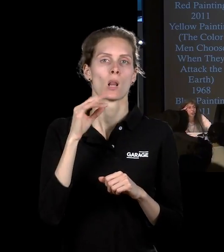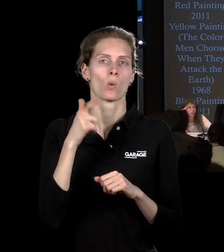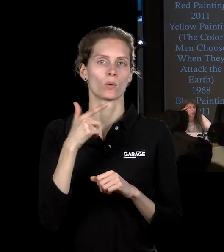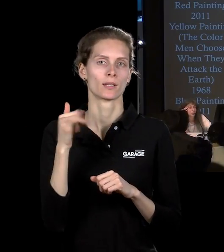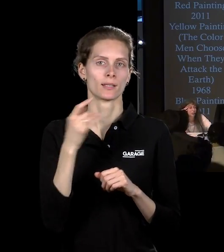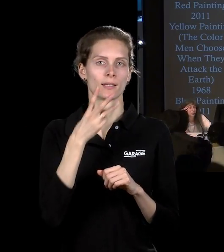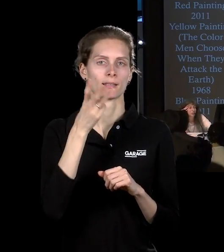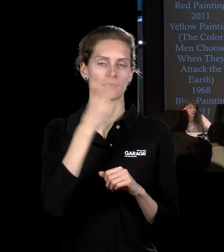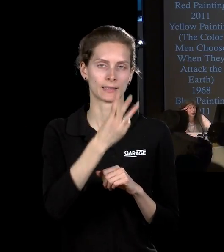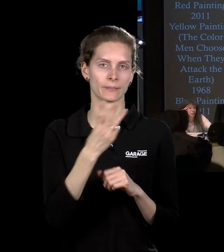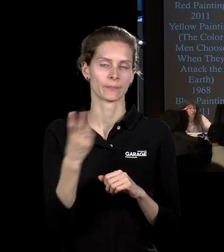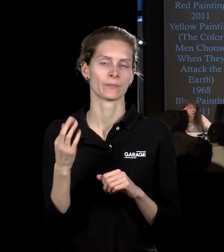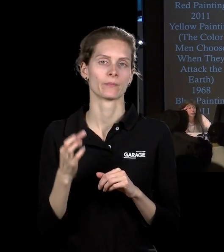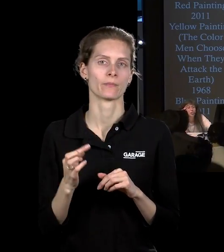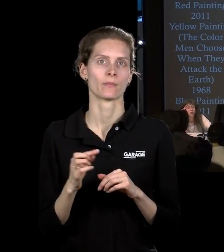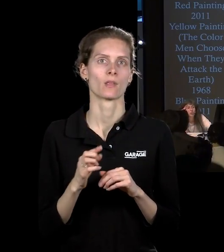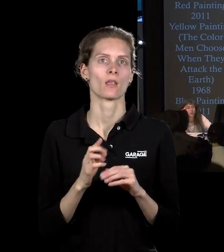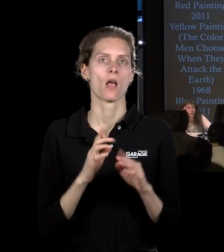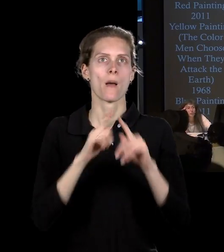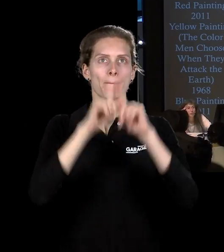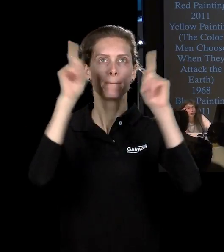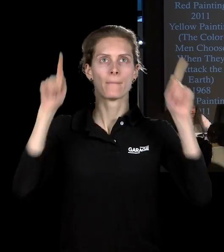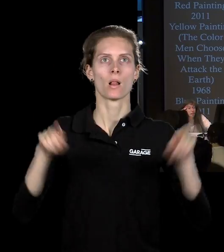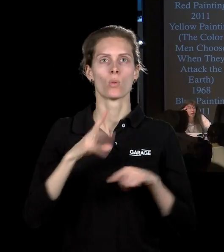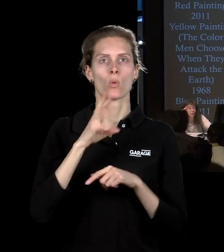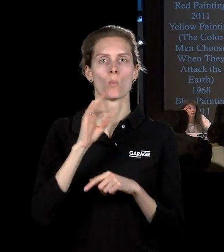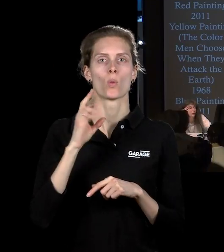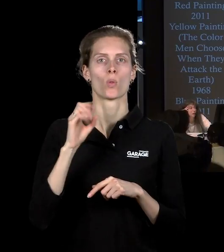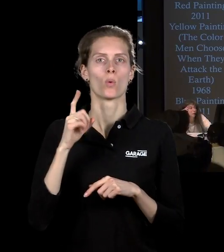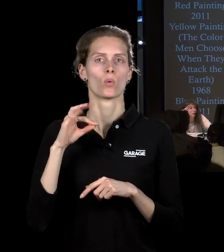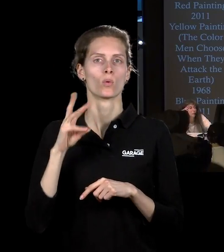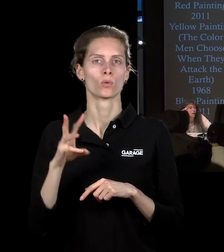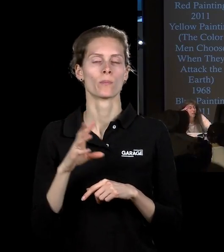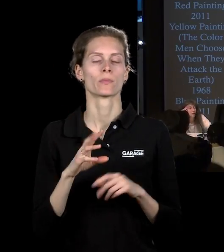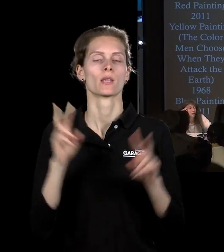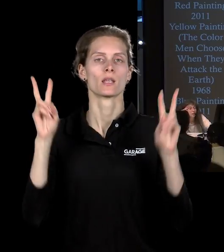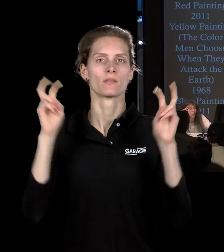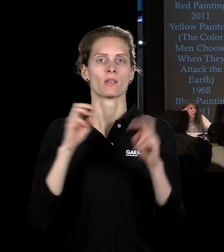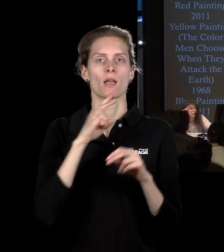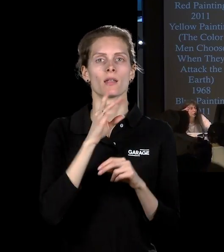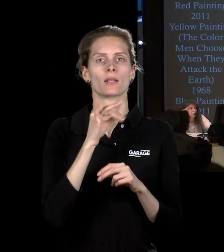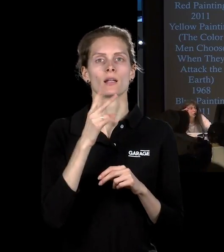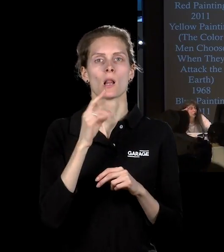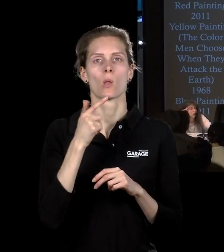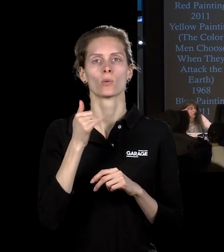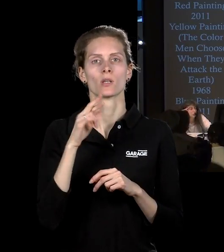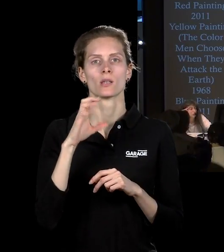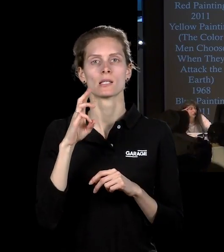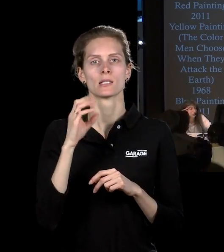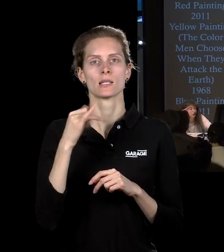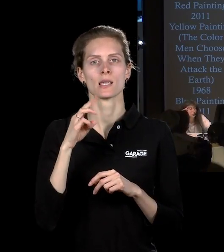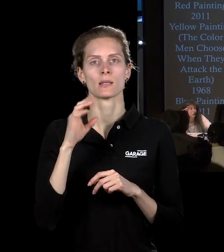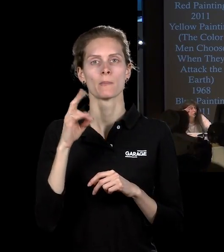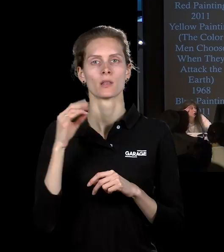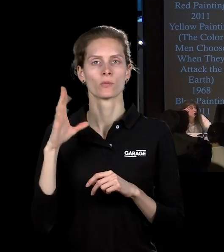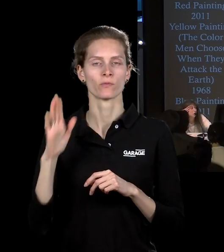вот из трех полотен, монохромных, как бы, которая называлась трилогия стейтментов. Первая из этих полотен, желтая, была